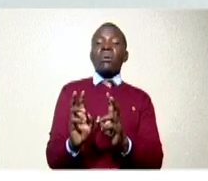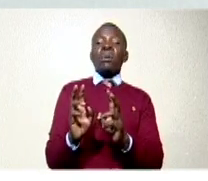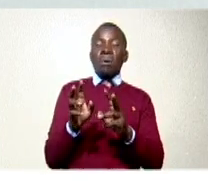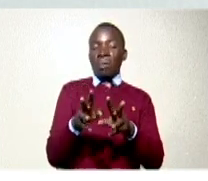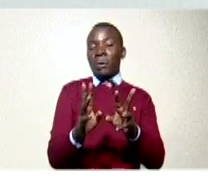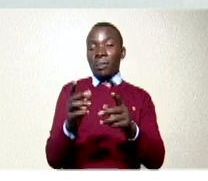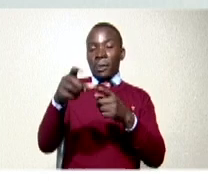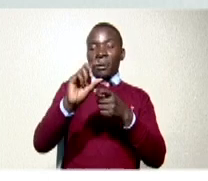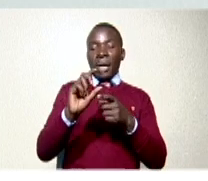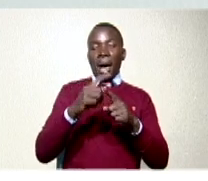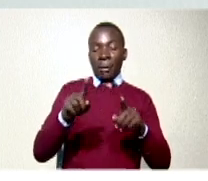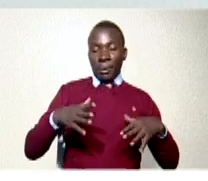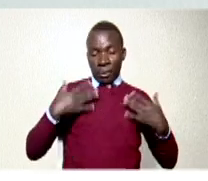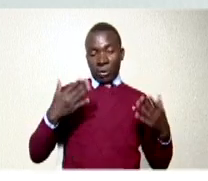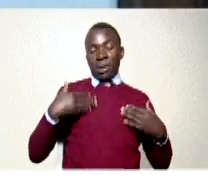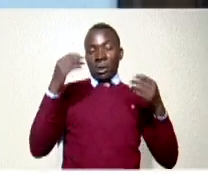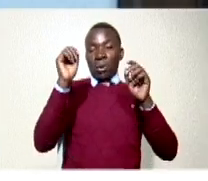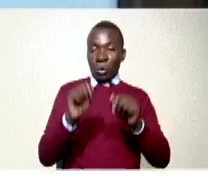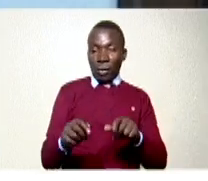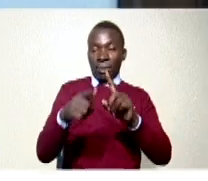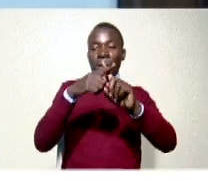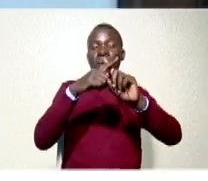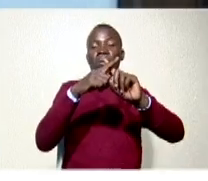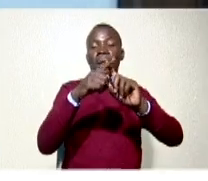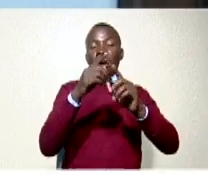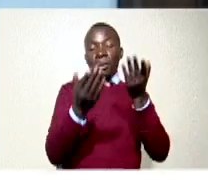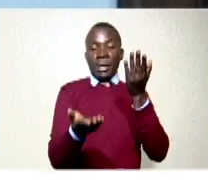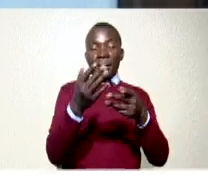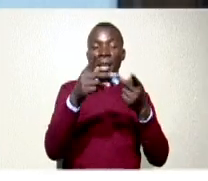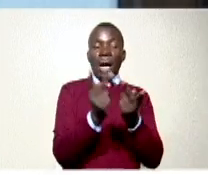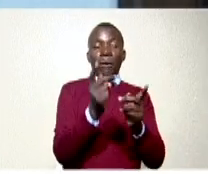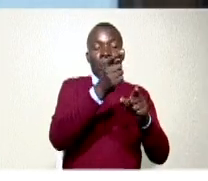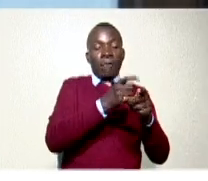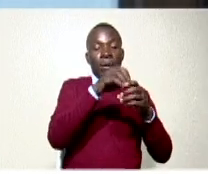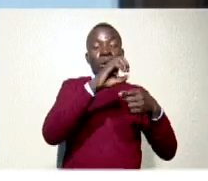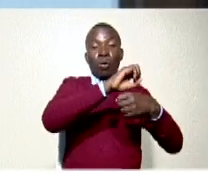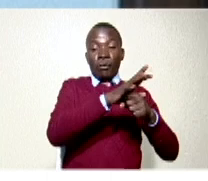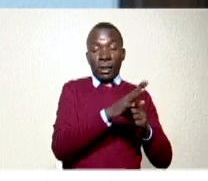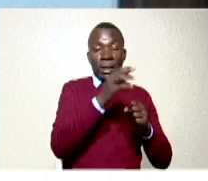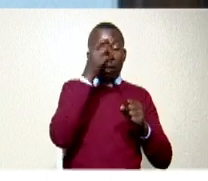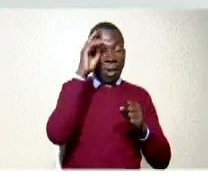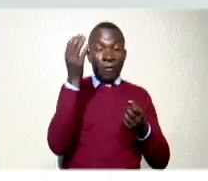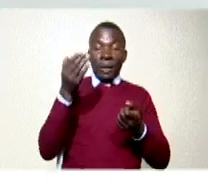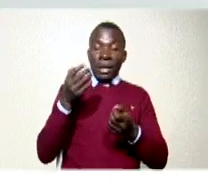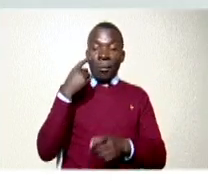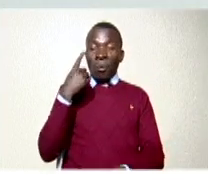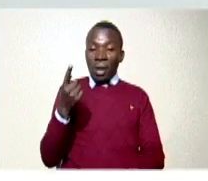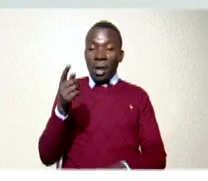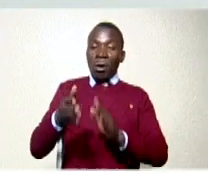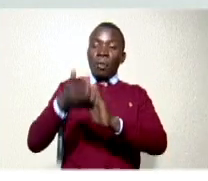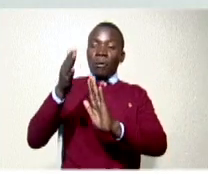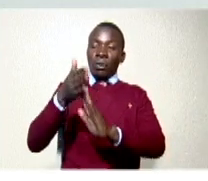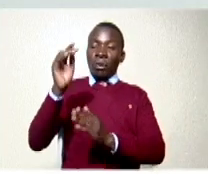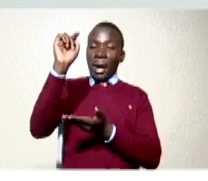bakongera bakikuba inshuro bari bikujyugeranyije naho twarimo tuva muri covid niyo mpamvu bisa niyo mpamvu bisa naho umuvuduko